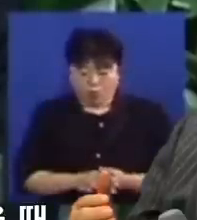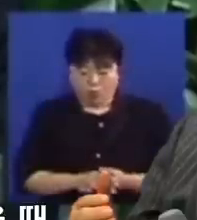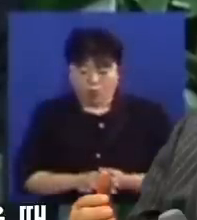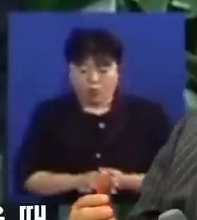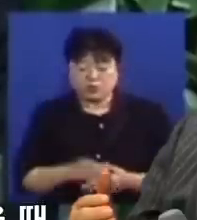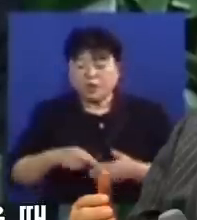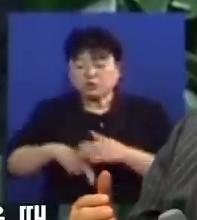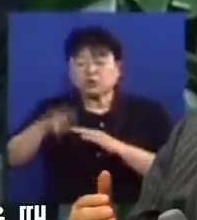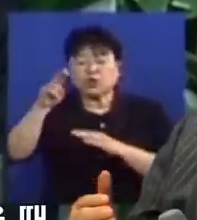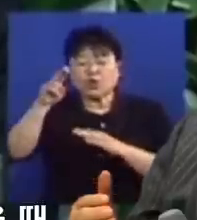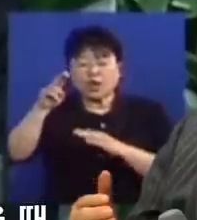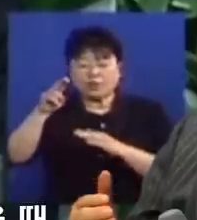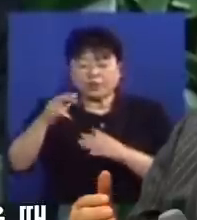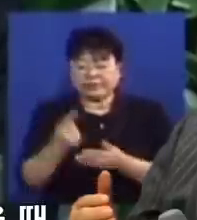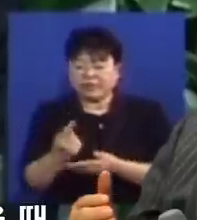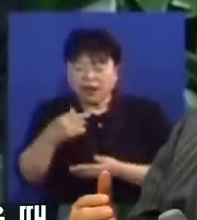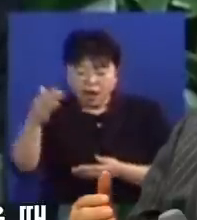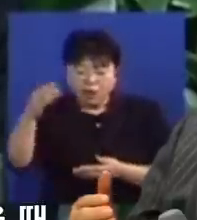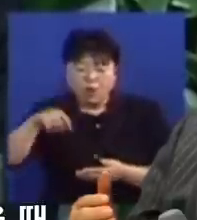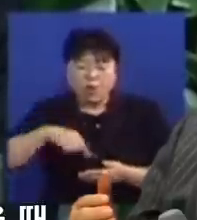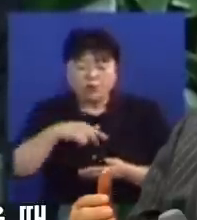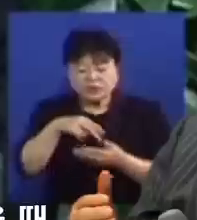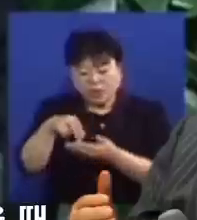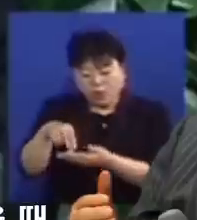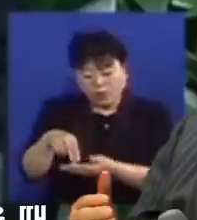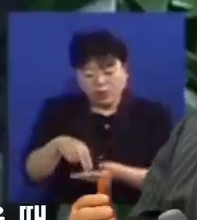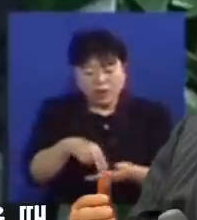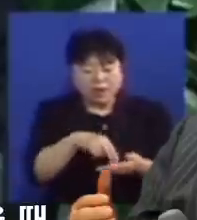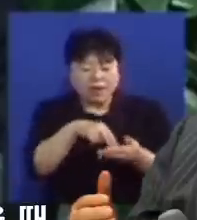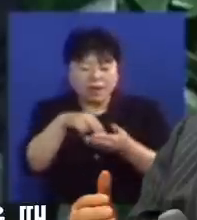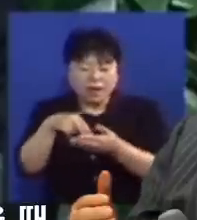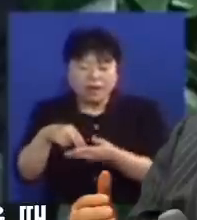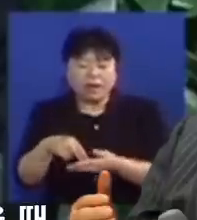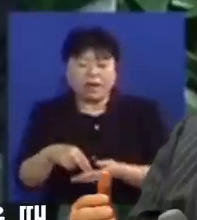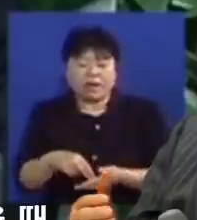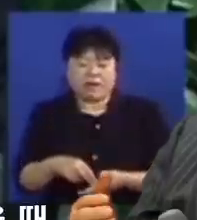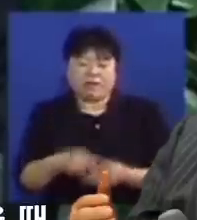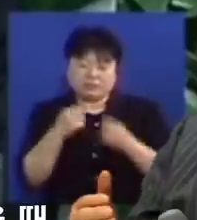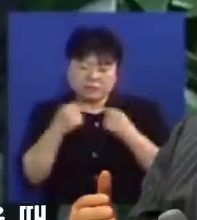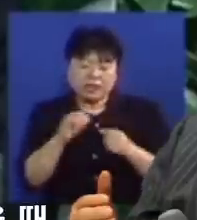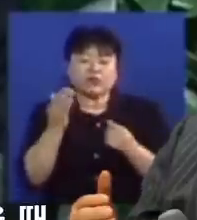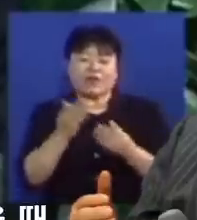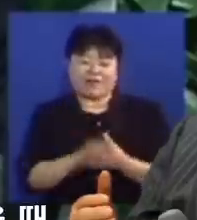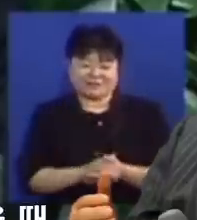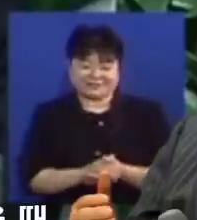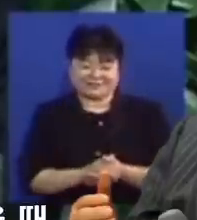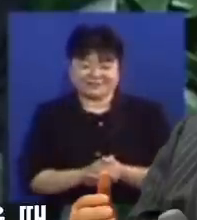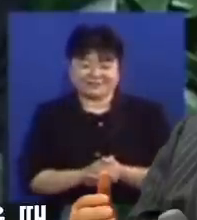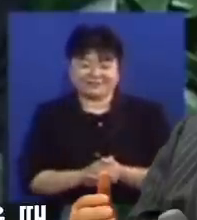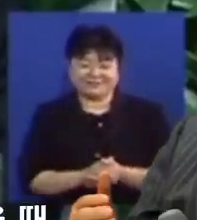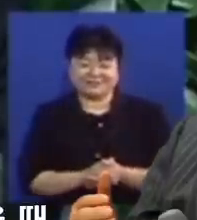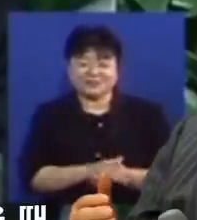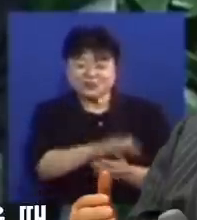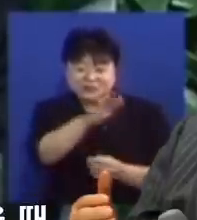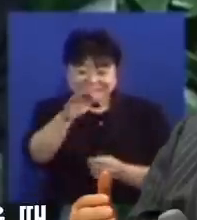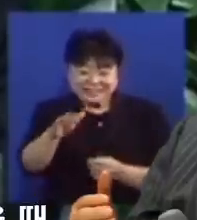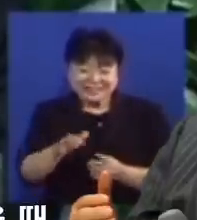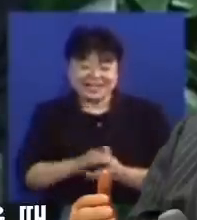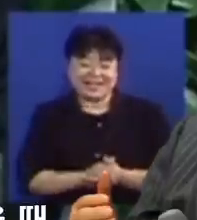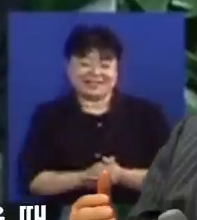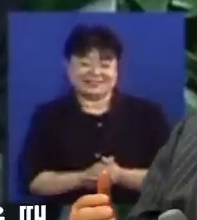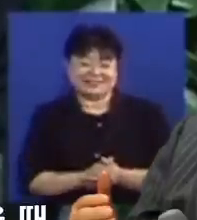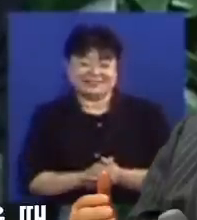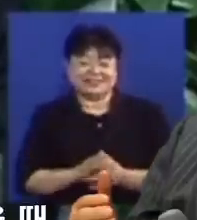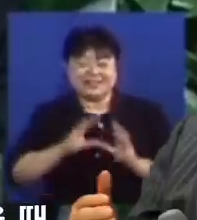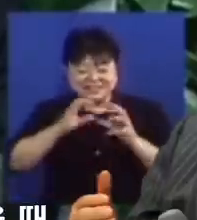무리에서 사라지고 혼자 외롭게 정글 속에 살게 되는 것입니다. 우리가